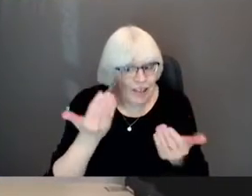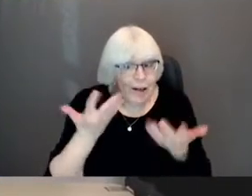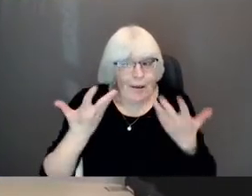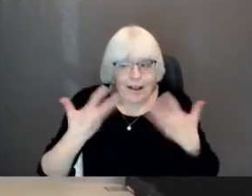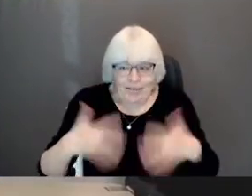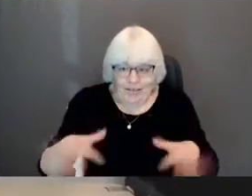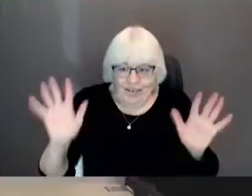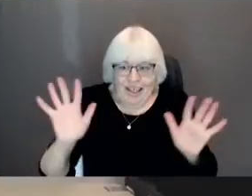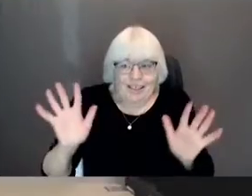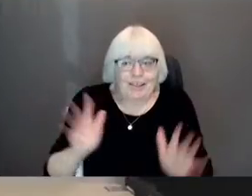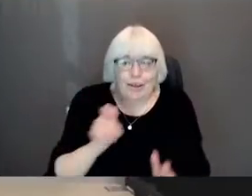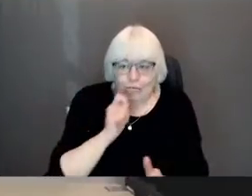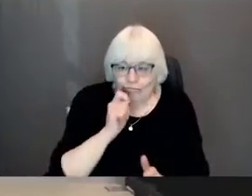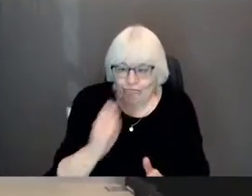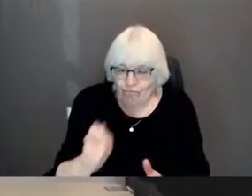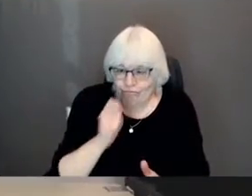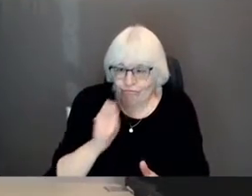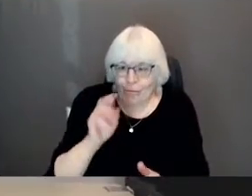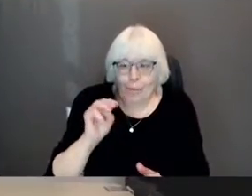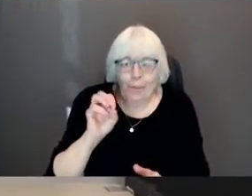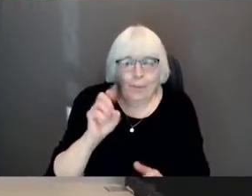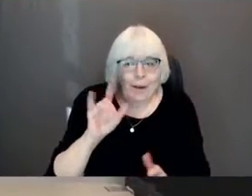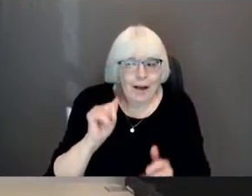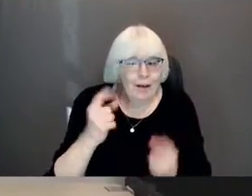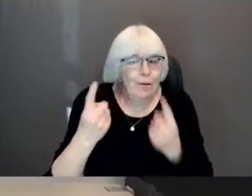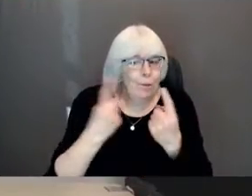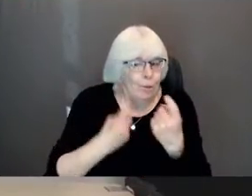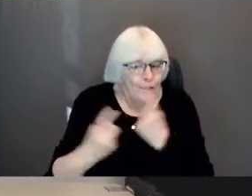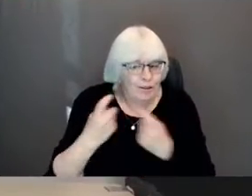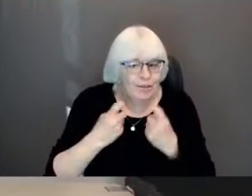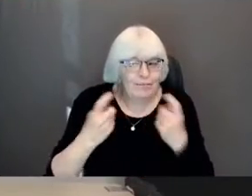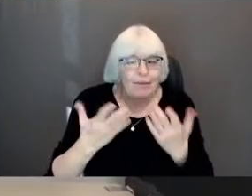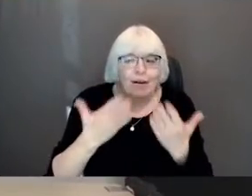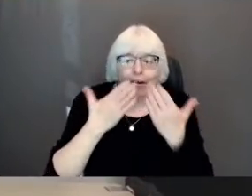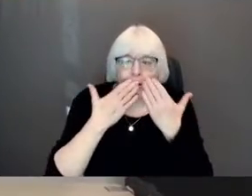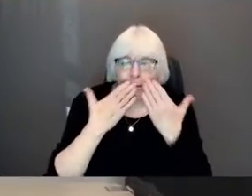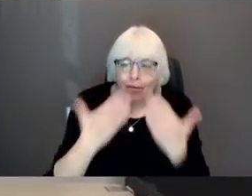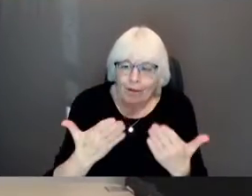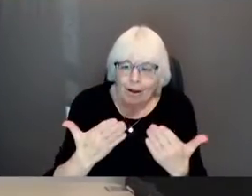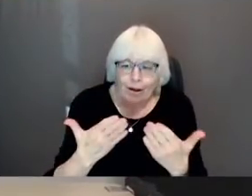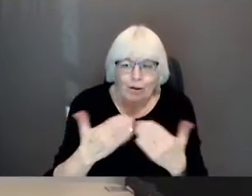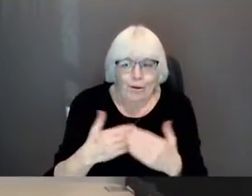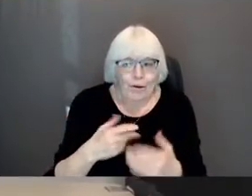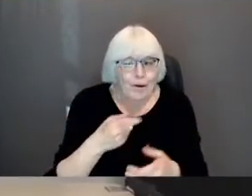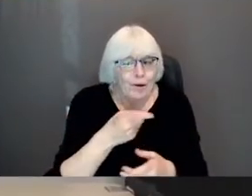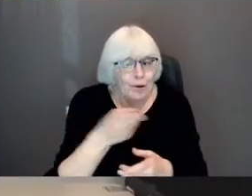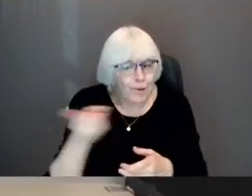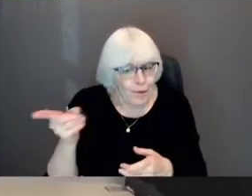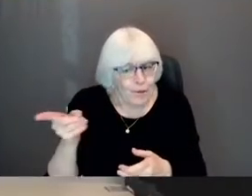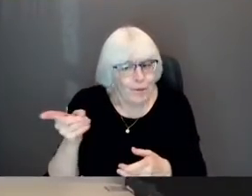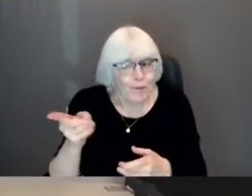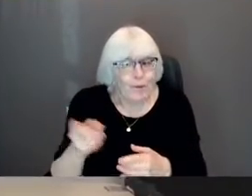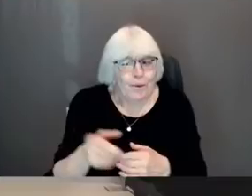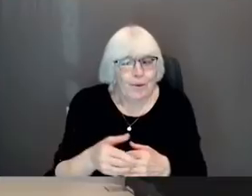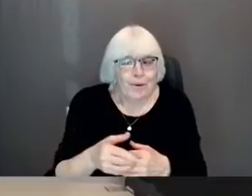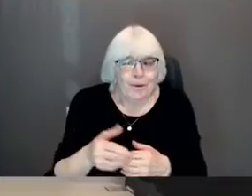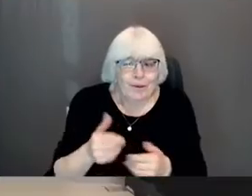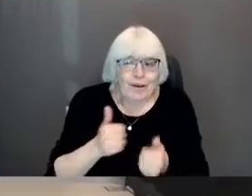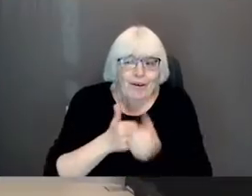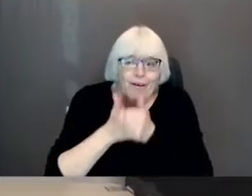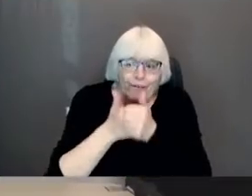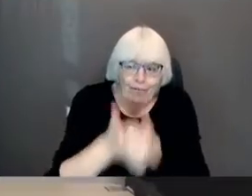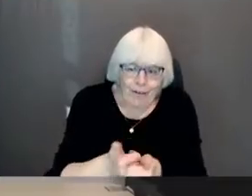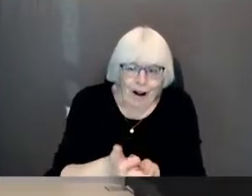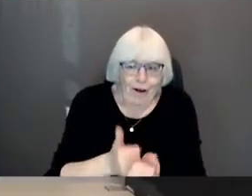thank you for accommodating us today with following the healthcare briefing protocols with 3 questions.